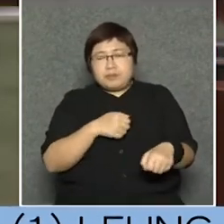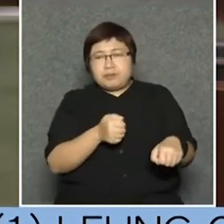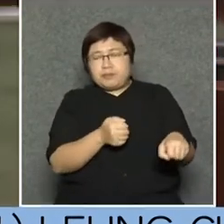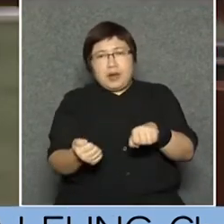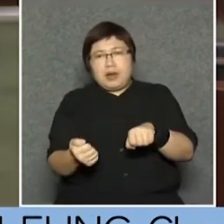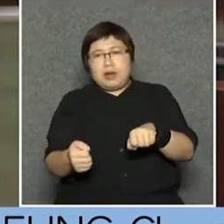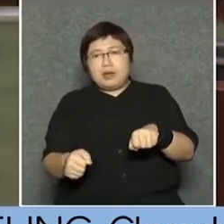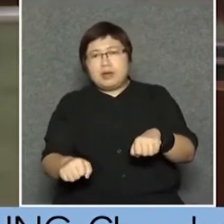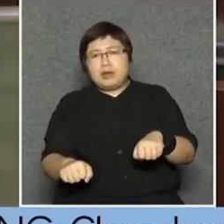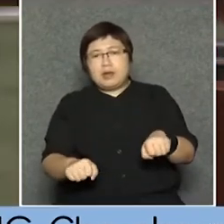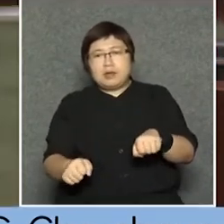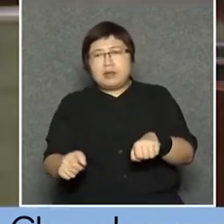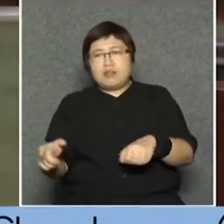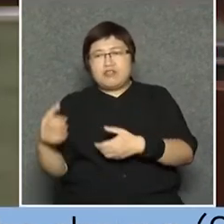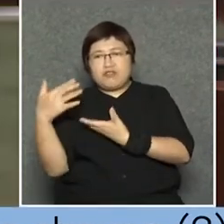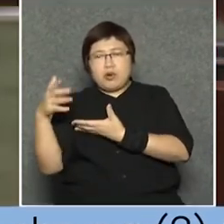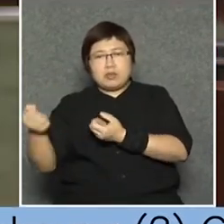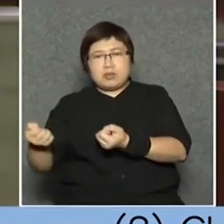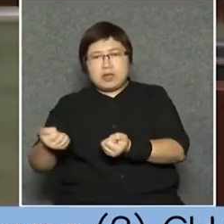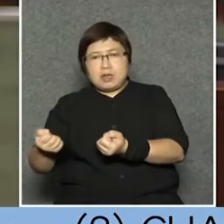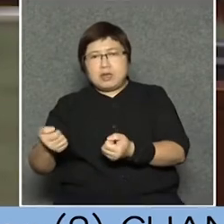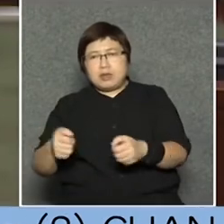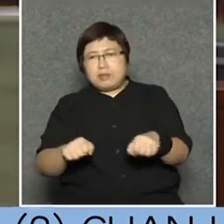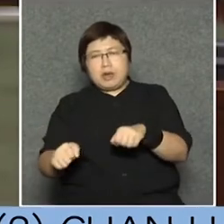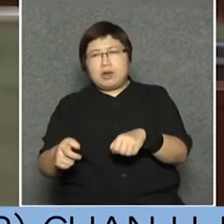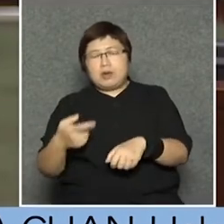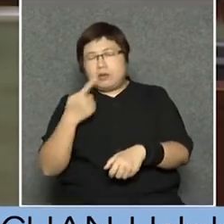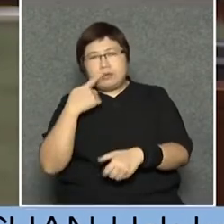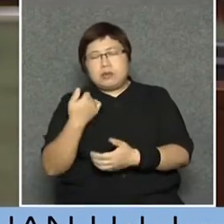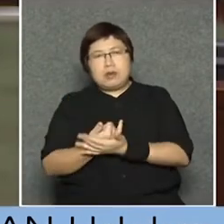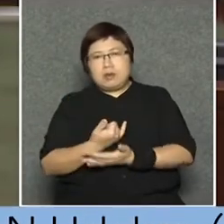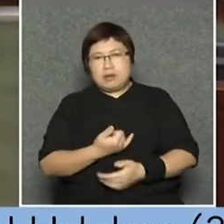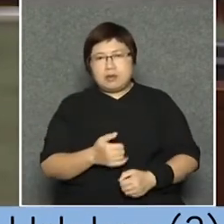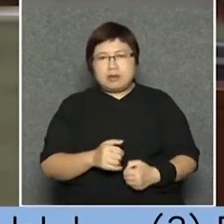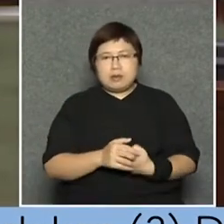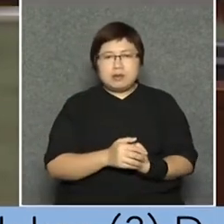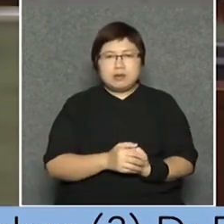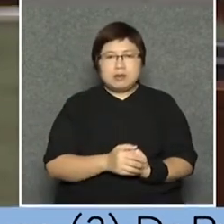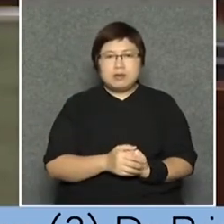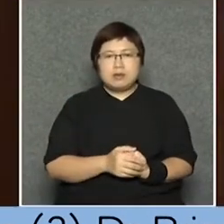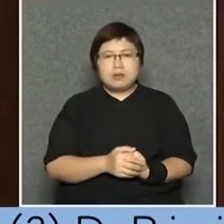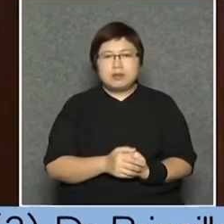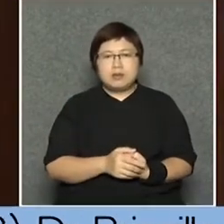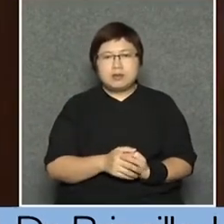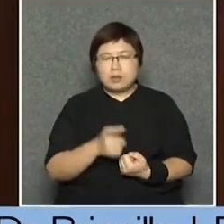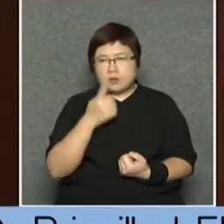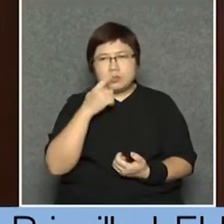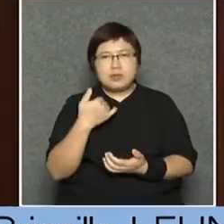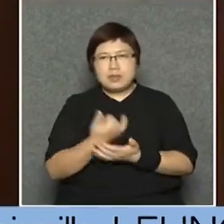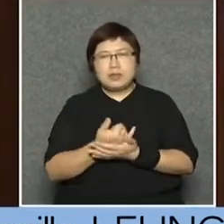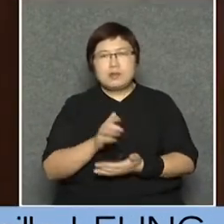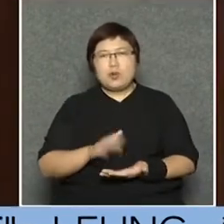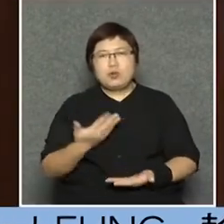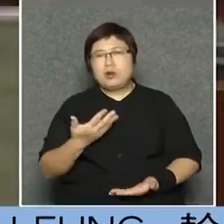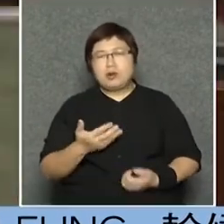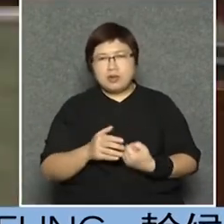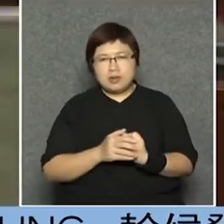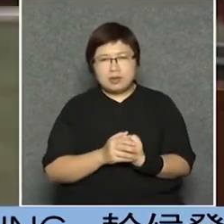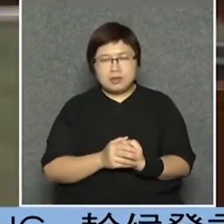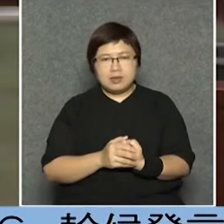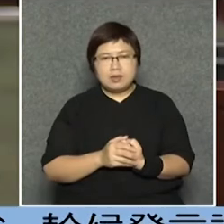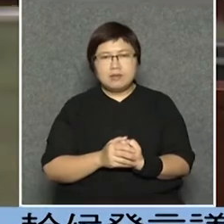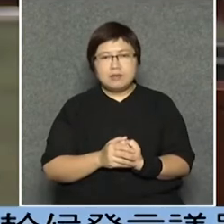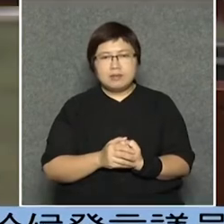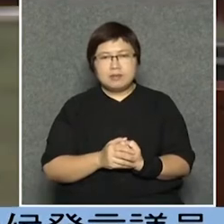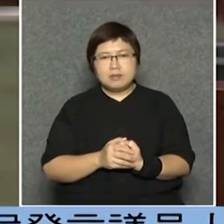去嗰個貨櫃車嗰度咧，就冇梁國雄議員噶啦。應該是應該沒有留意這件事的。咁所以其實